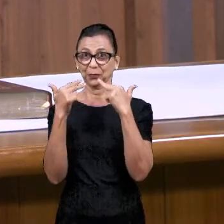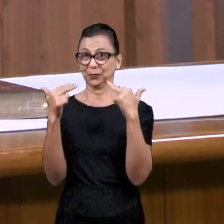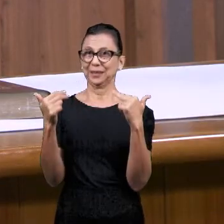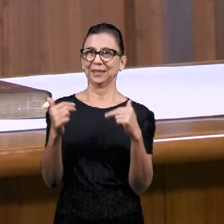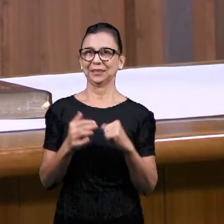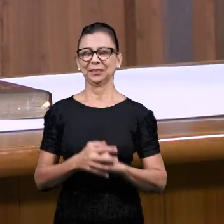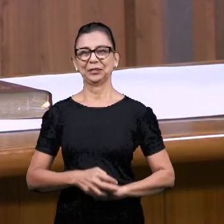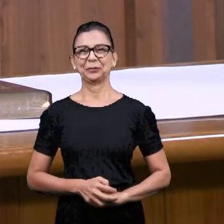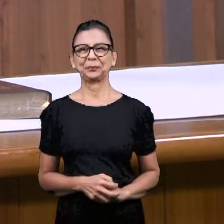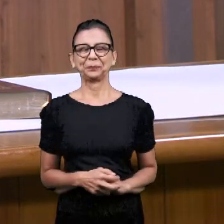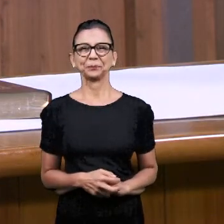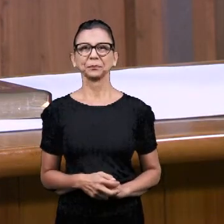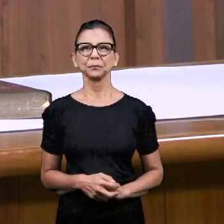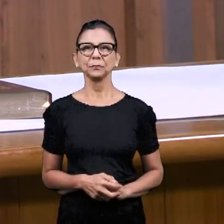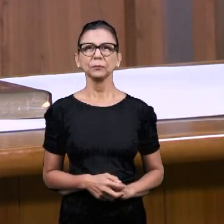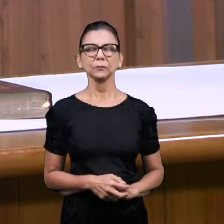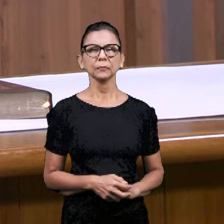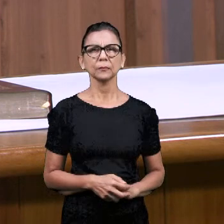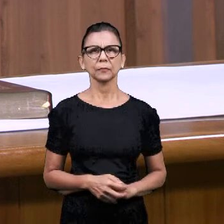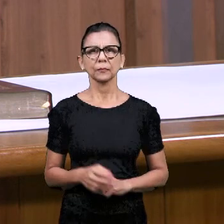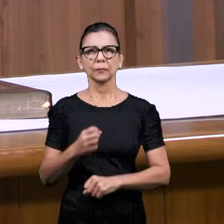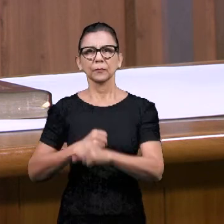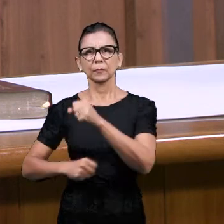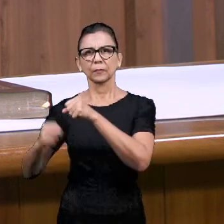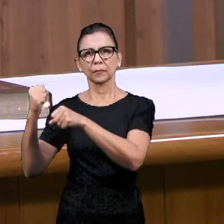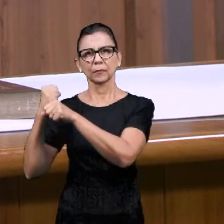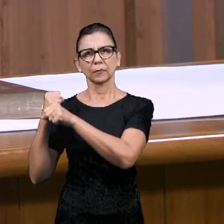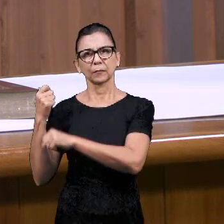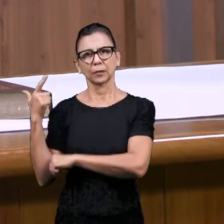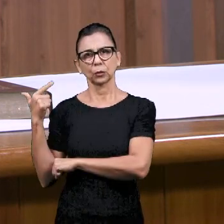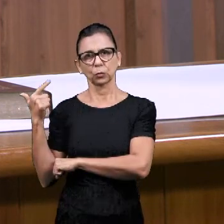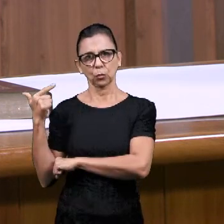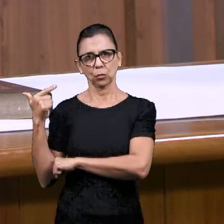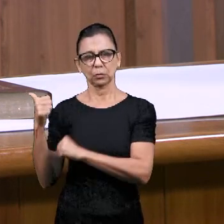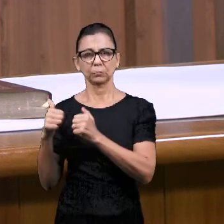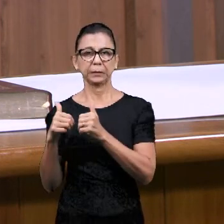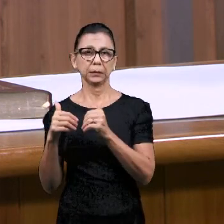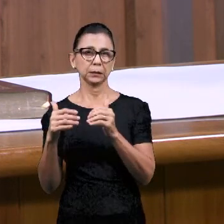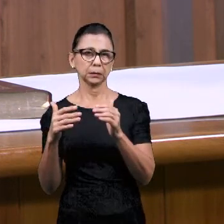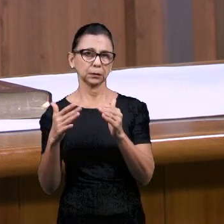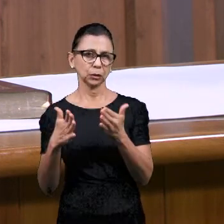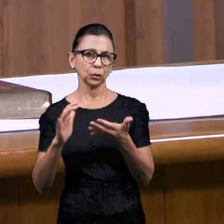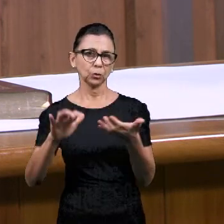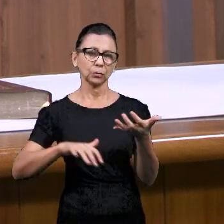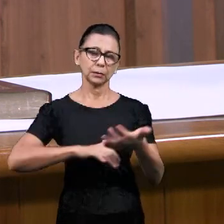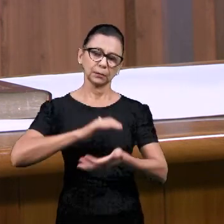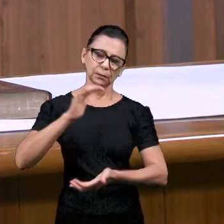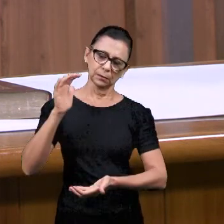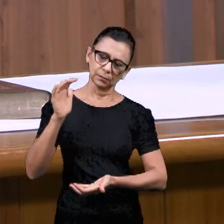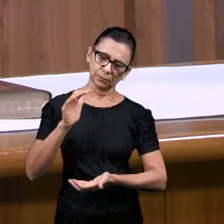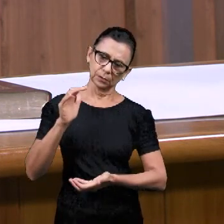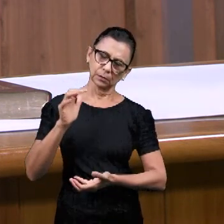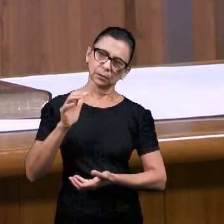sœurs ici. Il y a 12 ans, au début de nos transmissions via satellite,